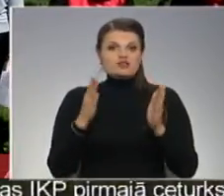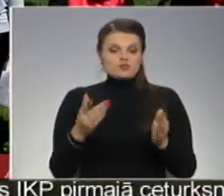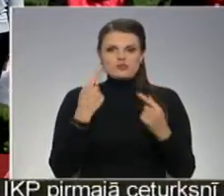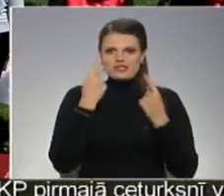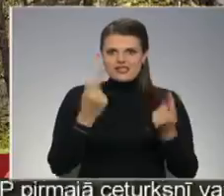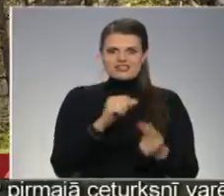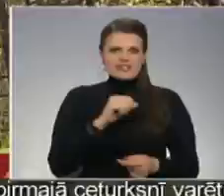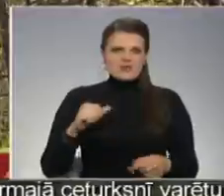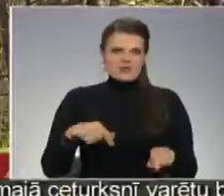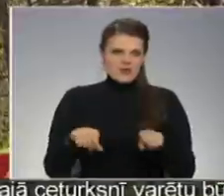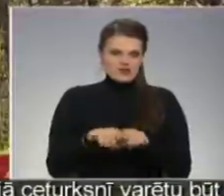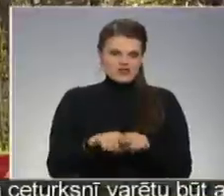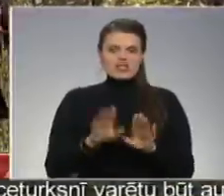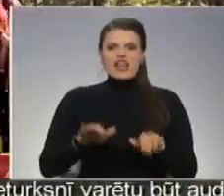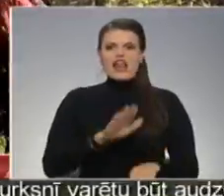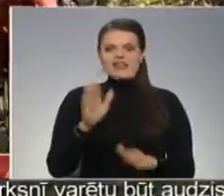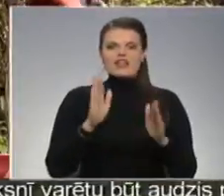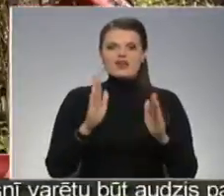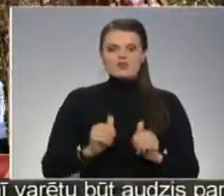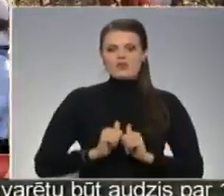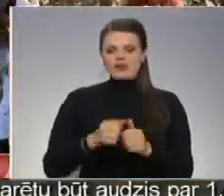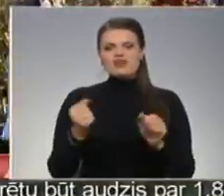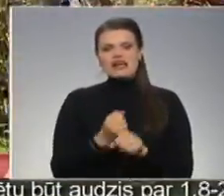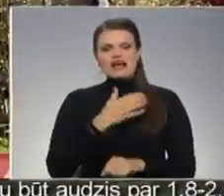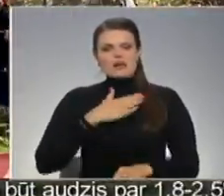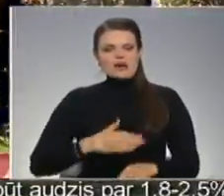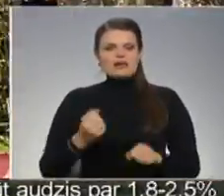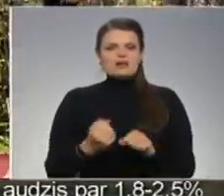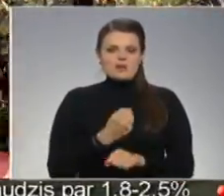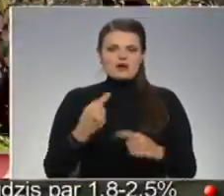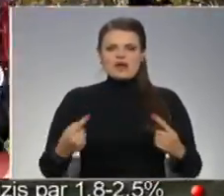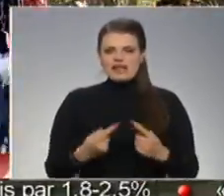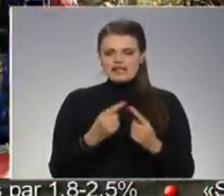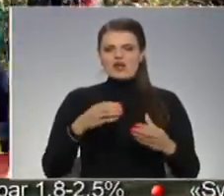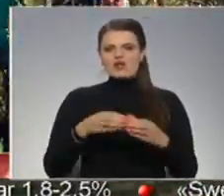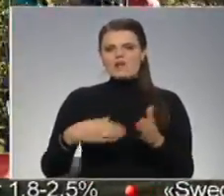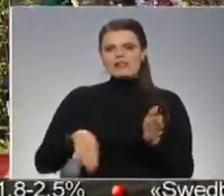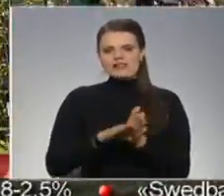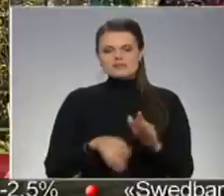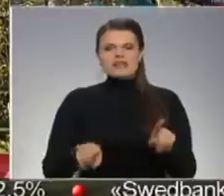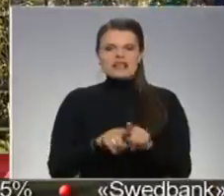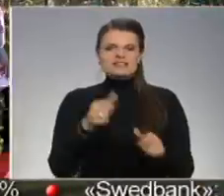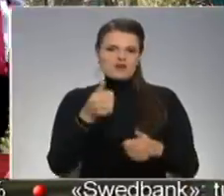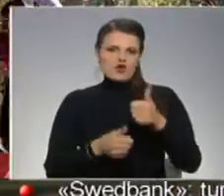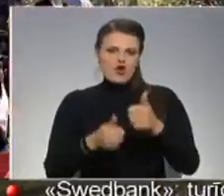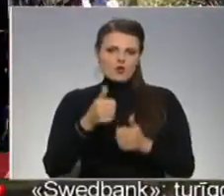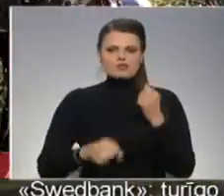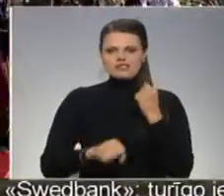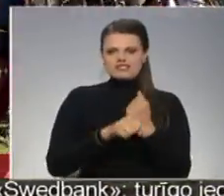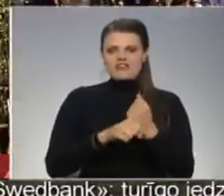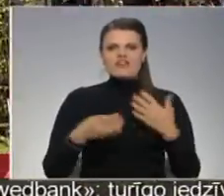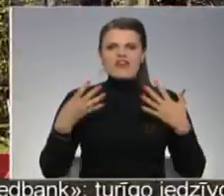vēl paši arī. Lai diena būtu aizvadīta gan patīkami, gan liederīgi, komandas piedalās arī konkursā stafetē